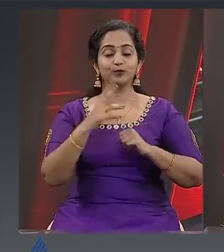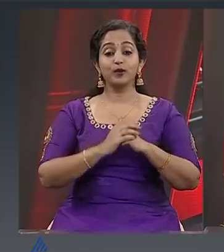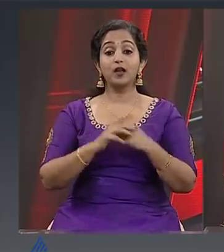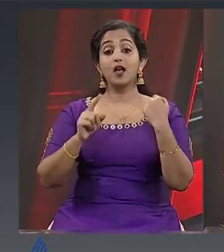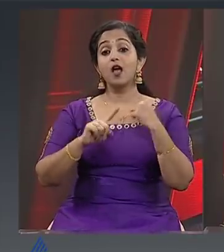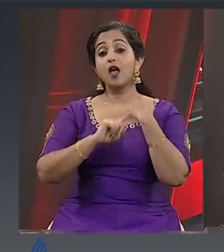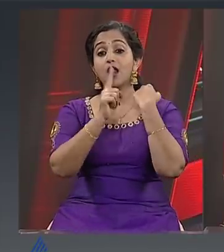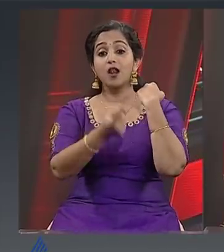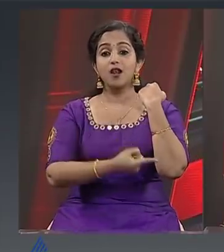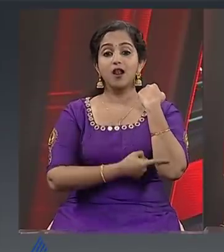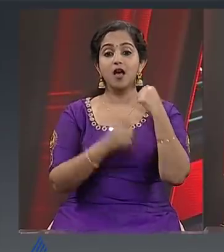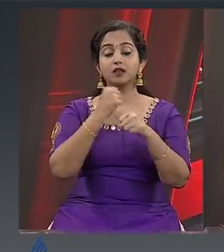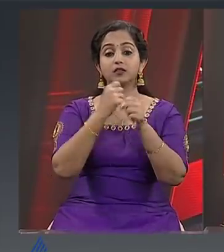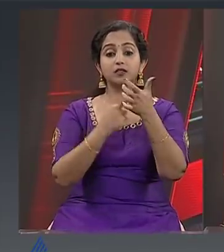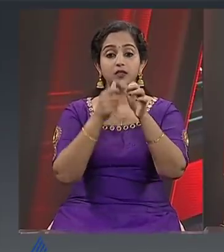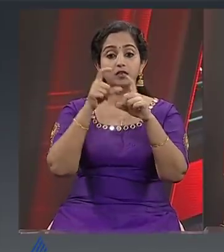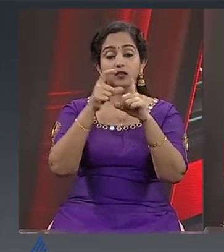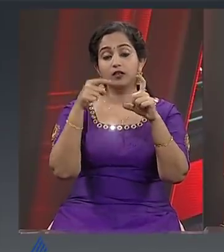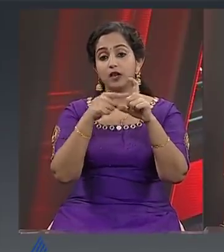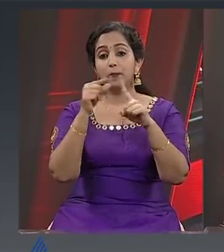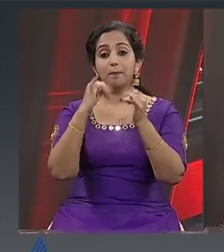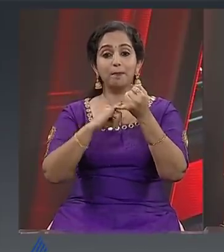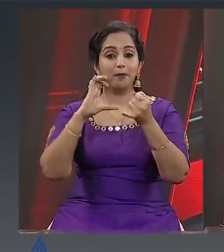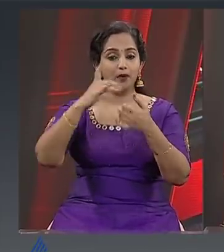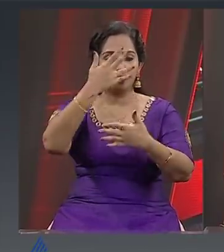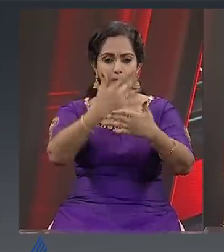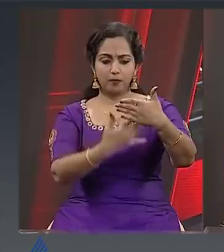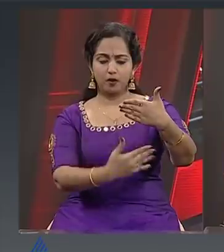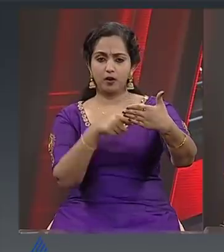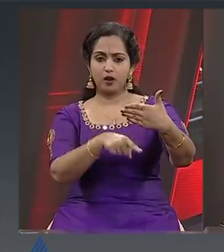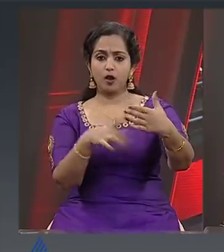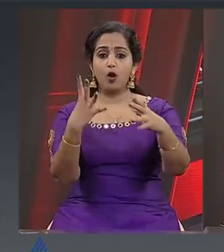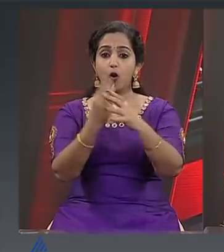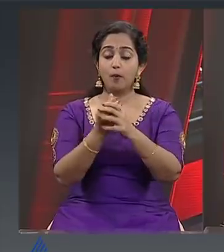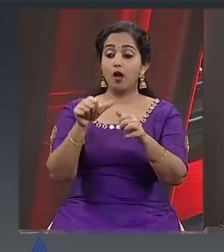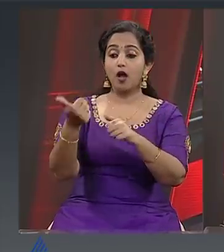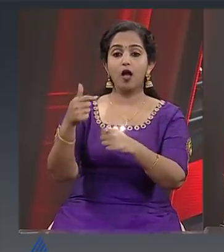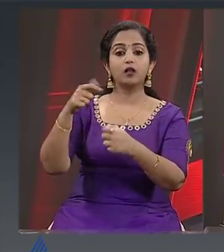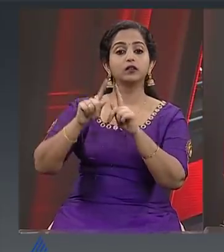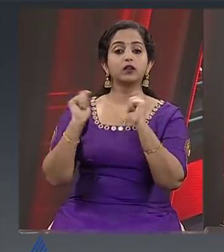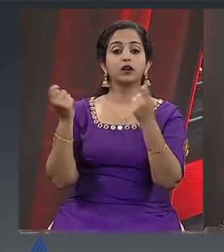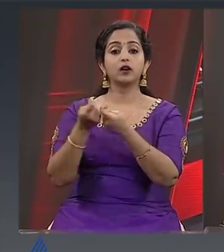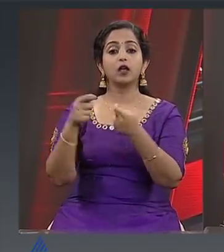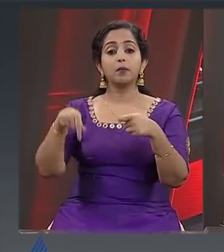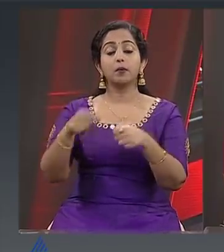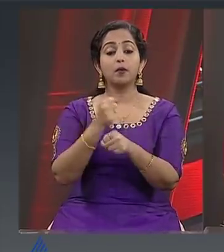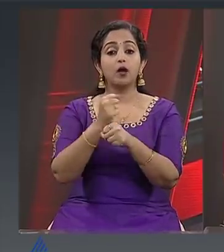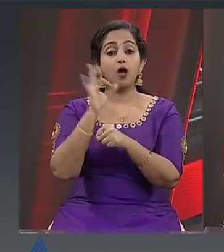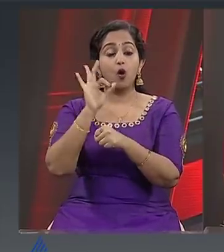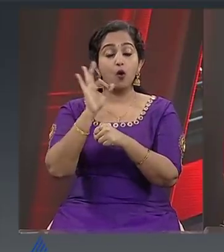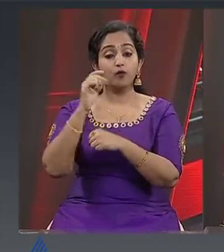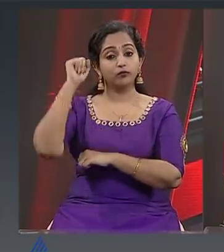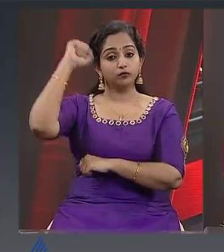ലാസ്റ്റ് ഡേ റാങ്ക് പട്ടികയിലെ ഉദ്യോഗാർത്ഥികൾക്ക് പിന്നാലെ സിവിൽ പോലീസ് ഓഫീസർ പട്ടികയിലുള്ളവരും സെക്രട്ടേറിയറ്റിനു മുന്നിൽ സമരം തുടങ്ങി.